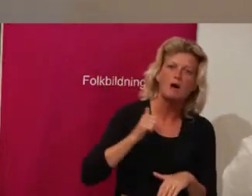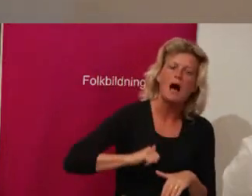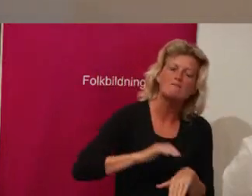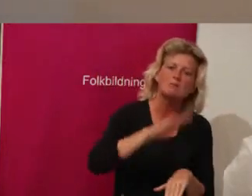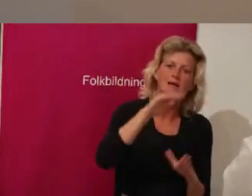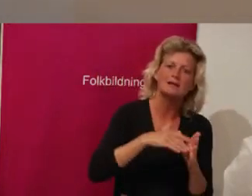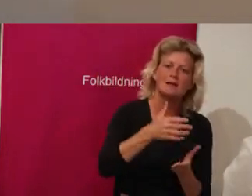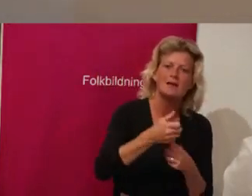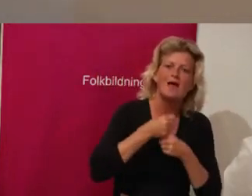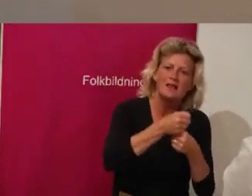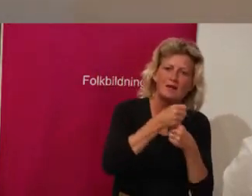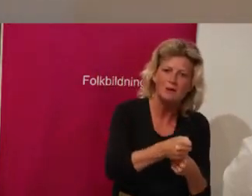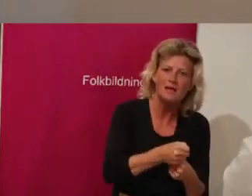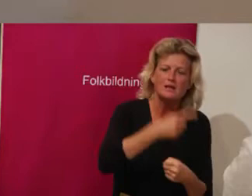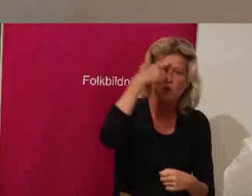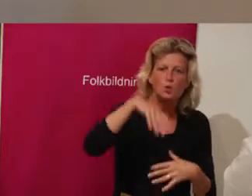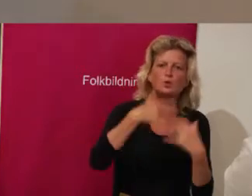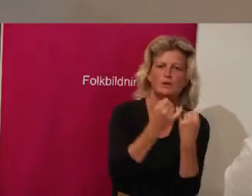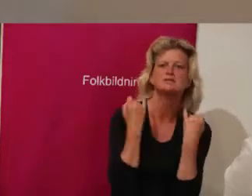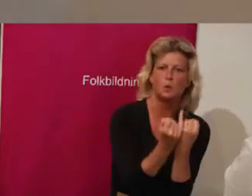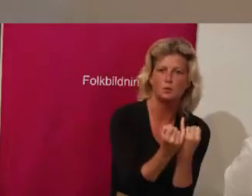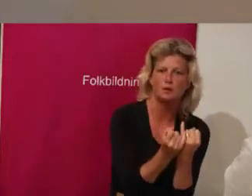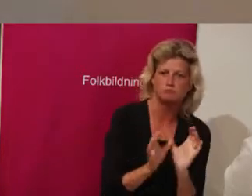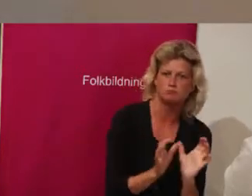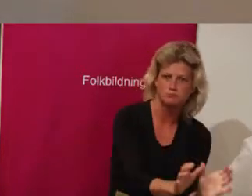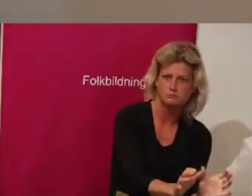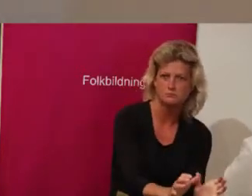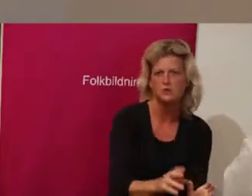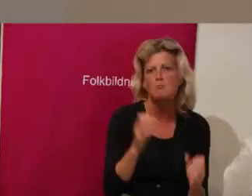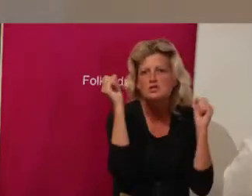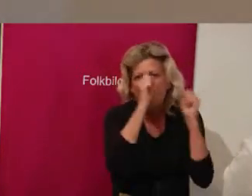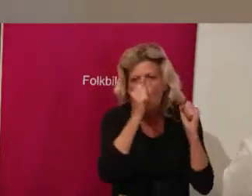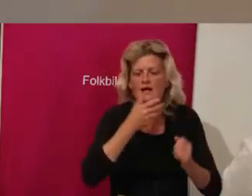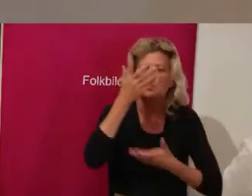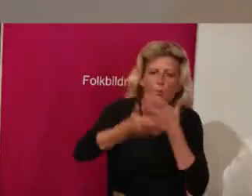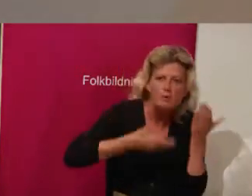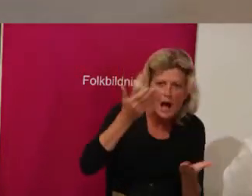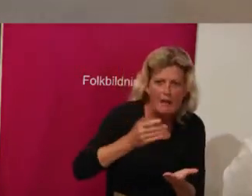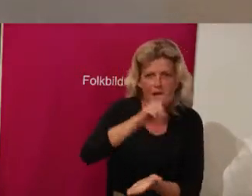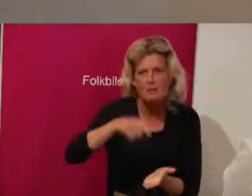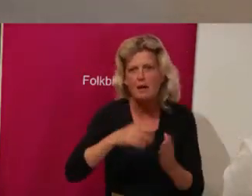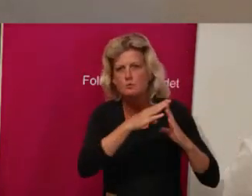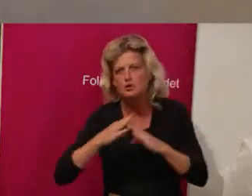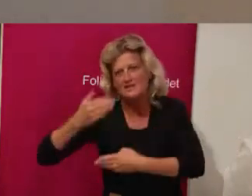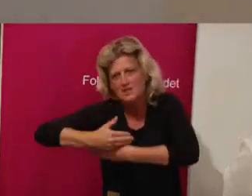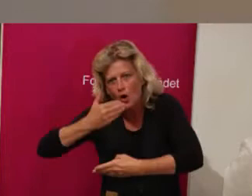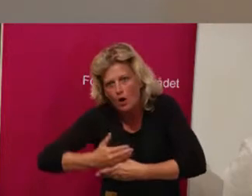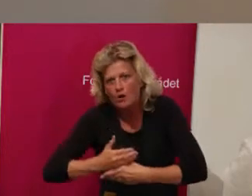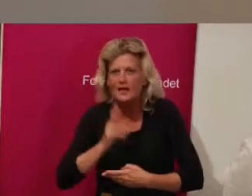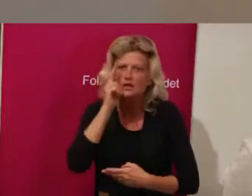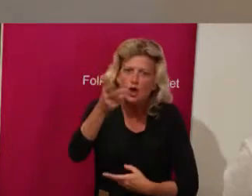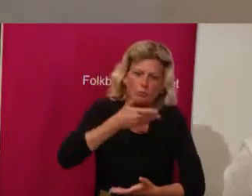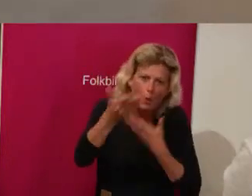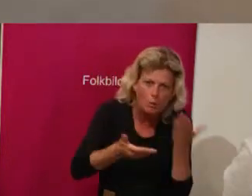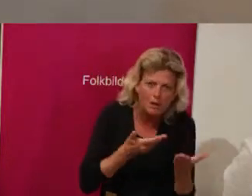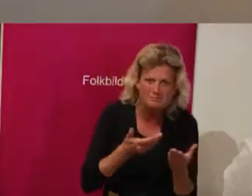de etablerade kulturinstitutionerna. Det är Norrlandsoperan och det är Malmö stadsteater och Göteborgsoperan och vad